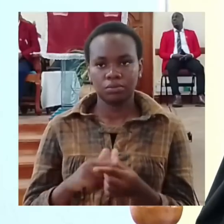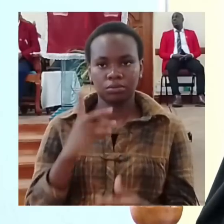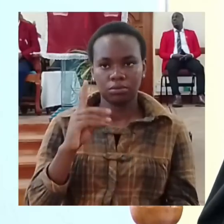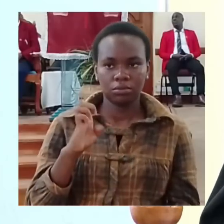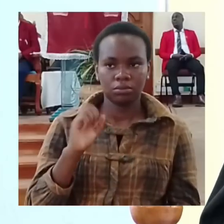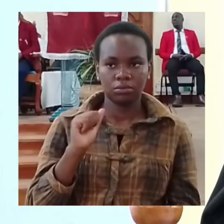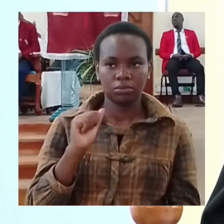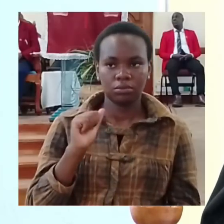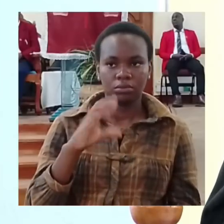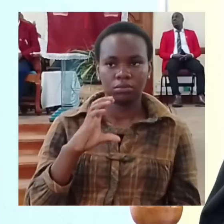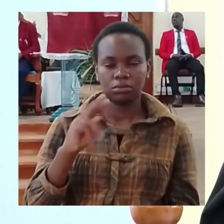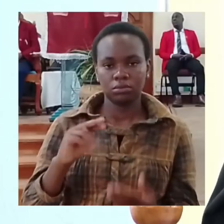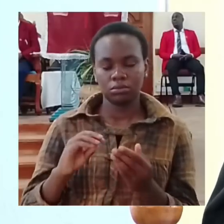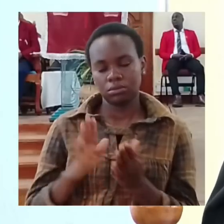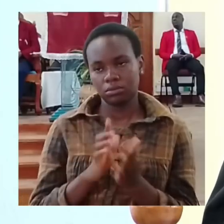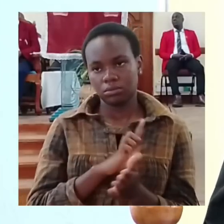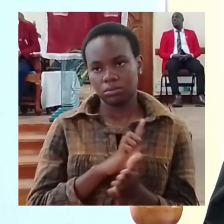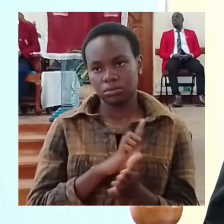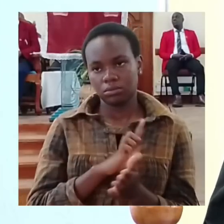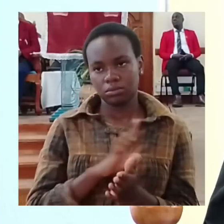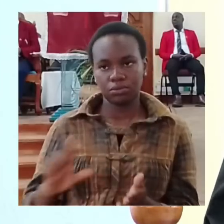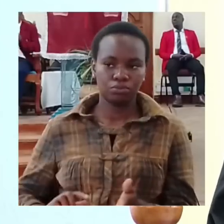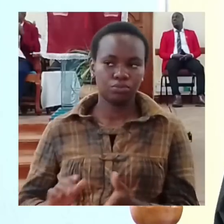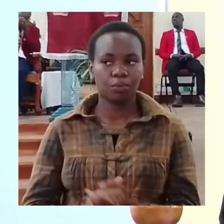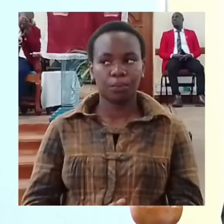Deacons, Bwana asifiwe.